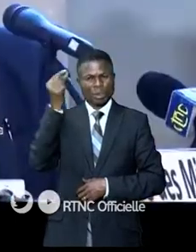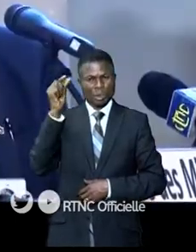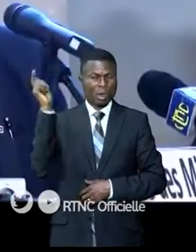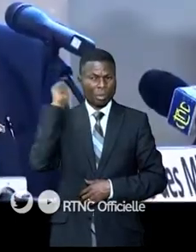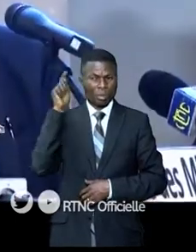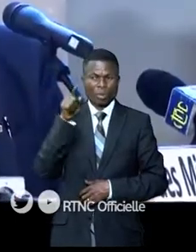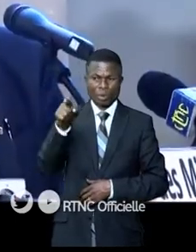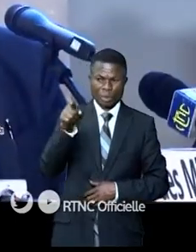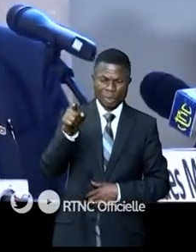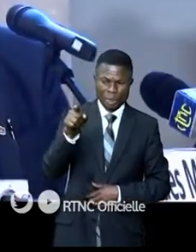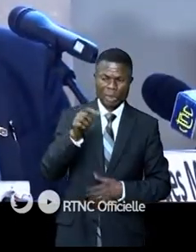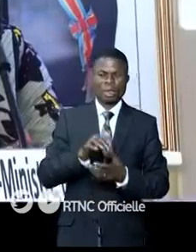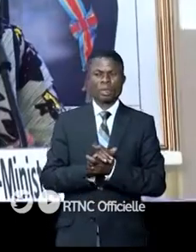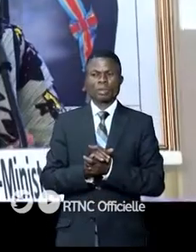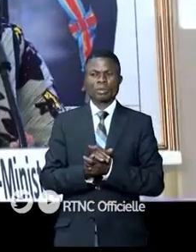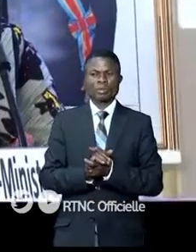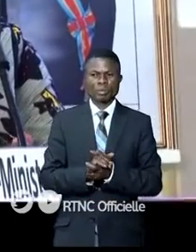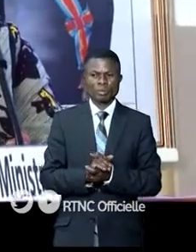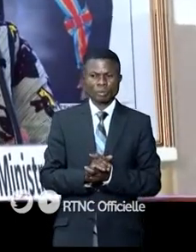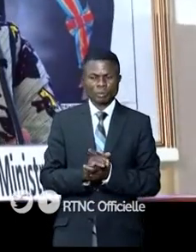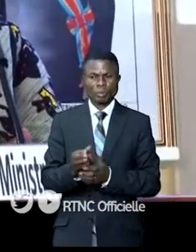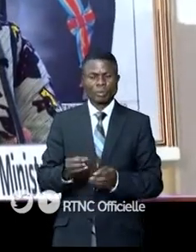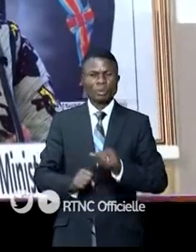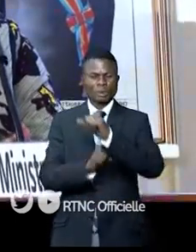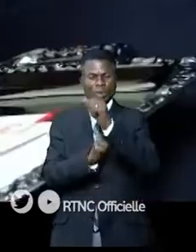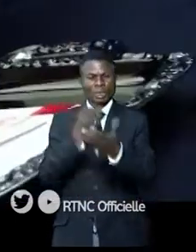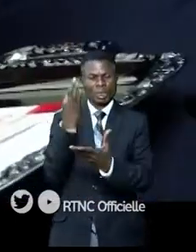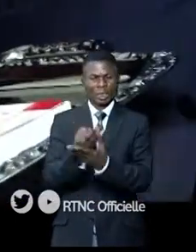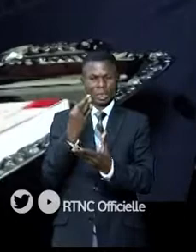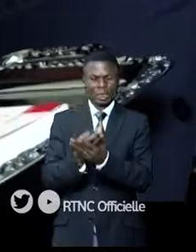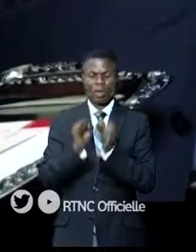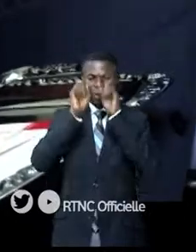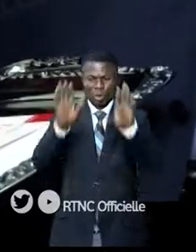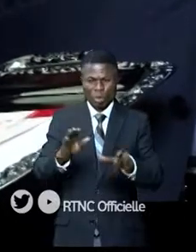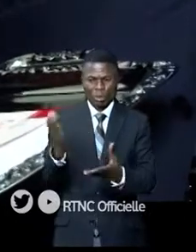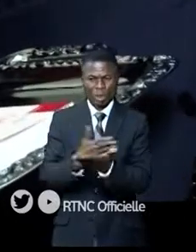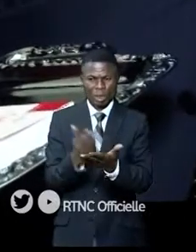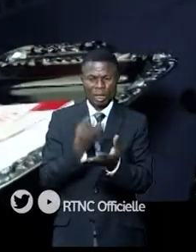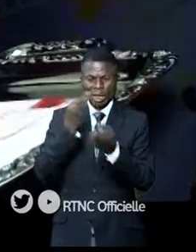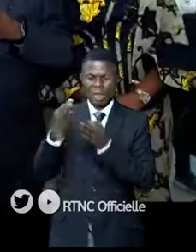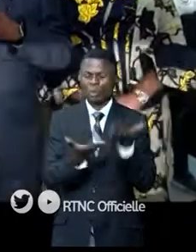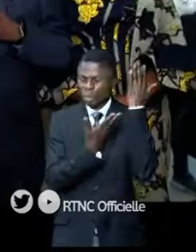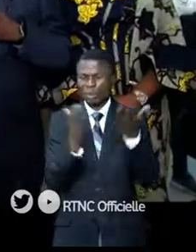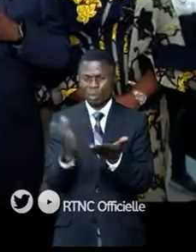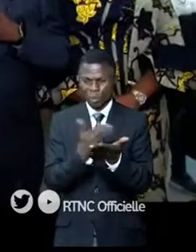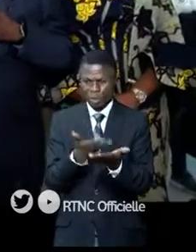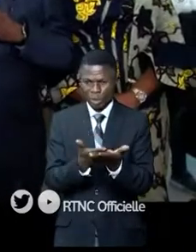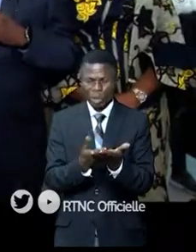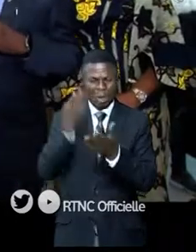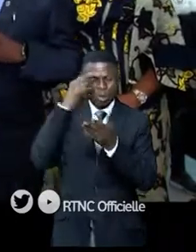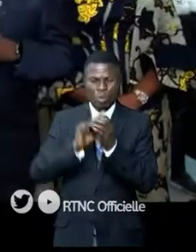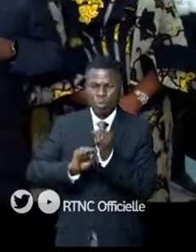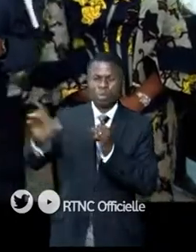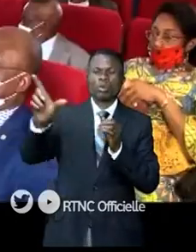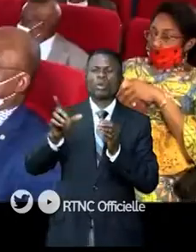professeur Willy Kitobo Samsoni, qui a porté sous le fonds baptismaux cet ouvrage, explique son importance dans la vulgarisation